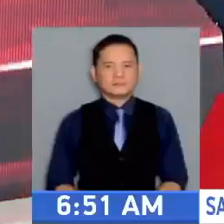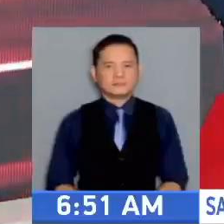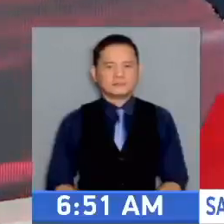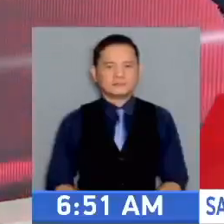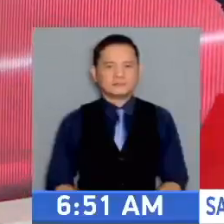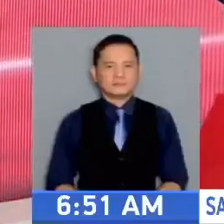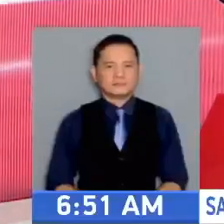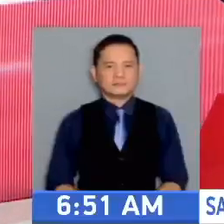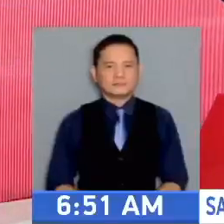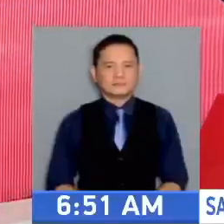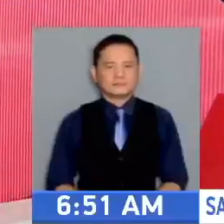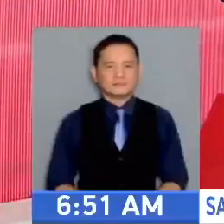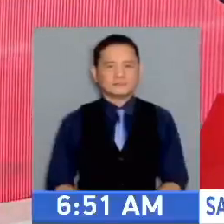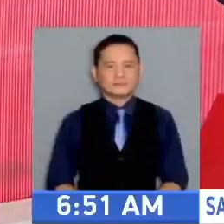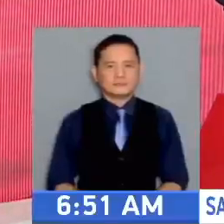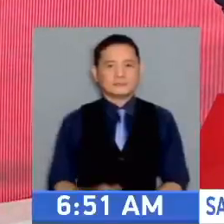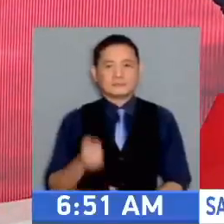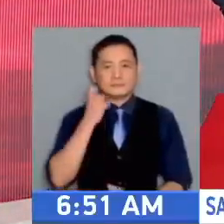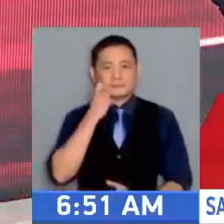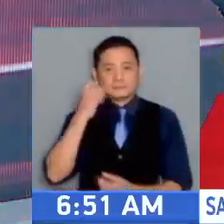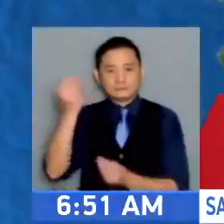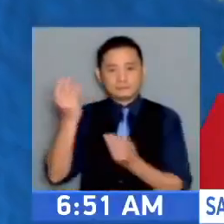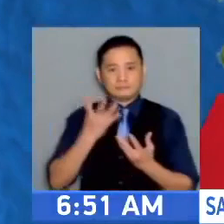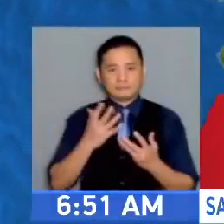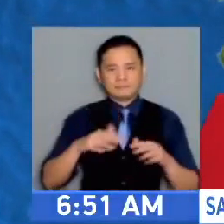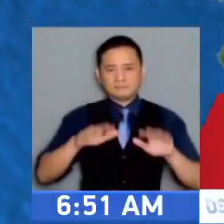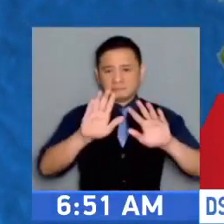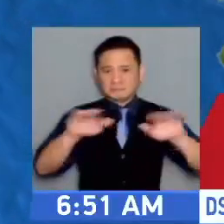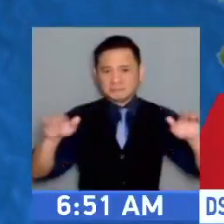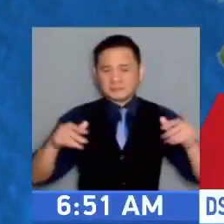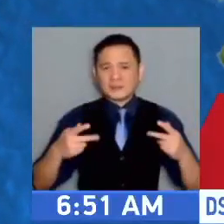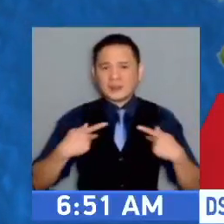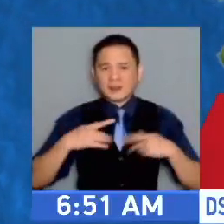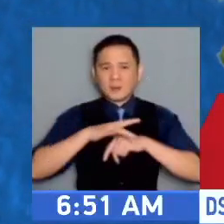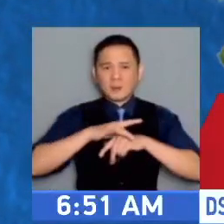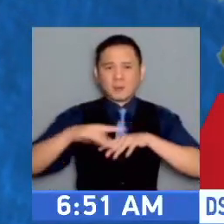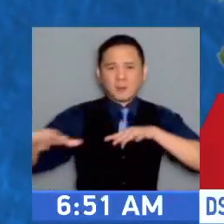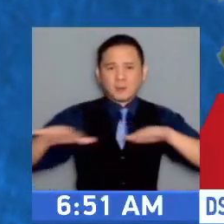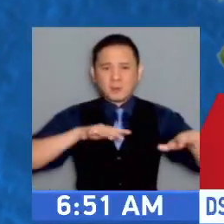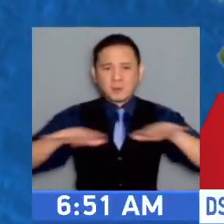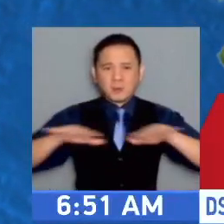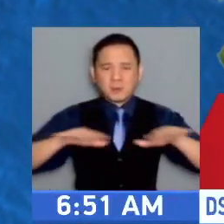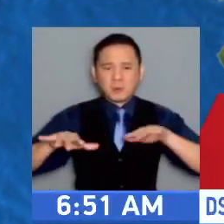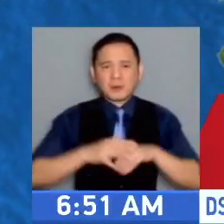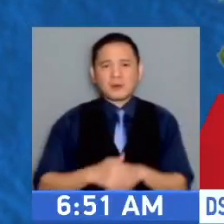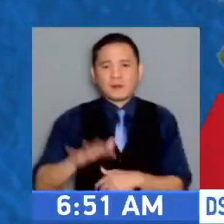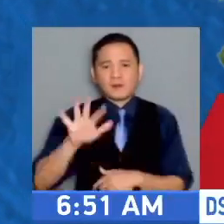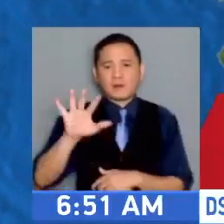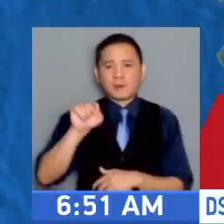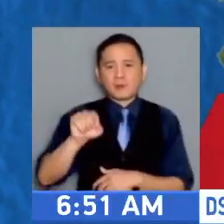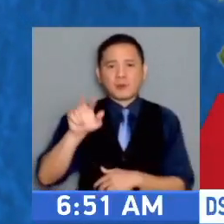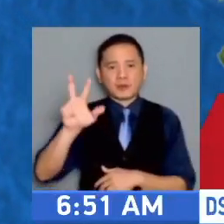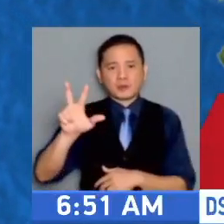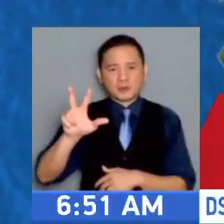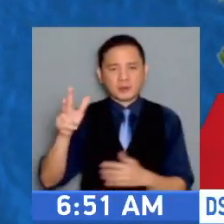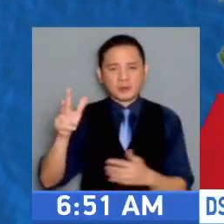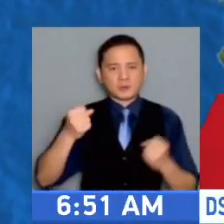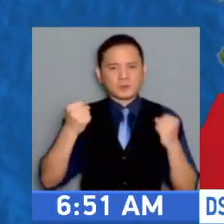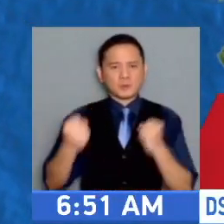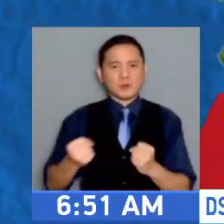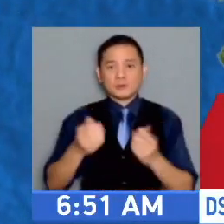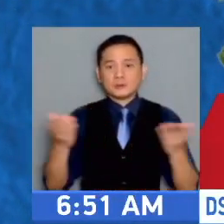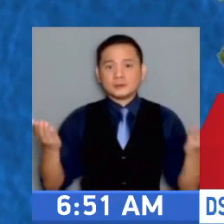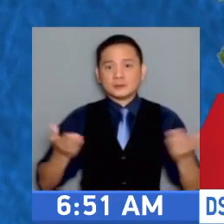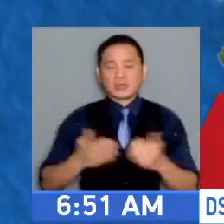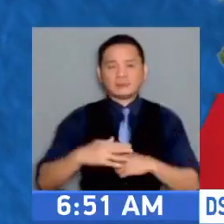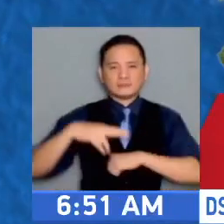Kapapasok lang na balita, niyanig ng magnitude 5.3 na lindol ang Vincennes, Camarines Norte. Ayon sa Fibox, naitala ang sentro nito